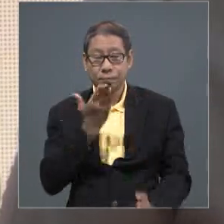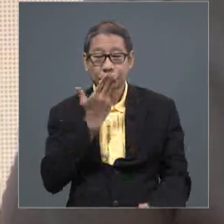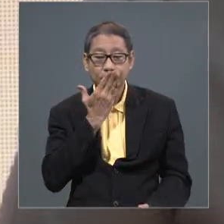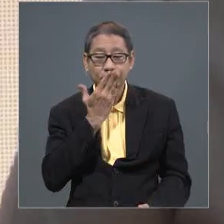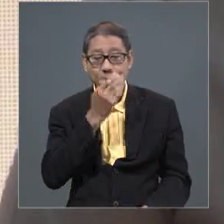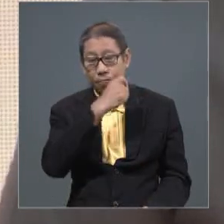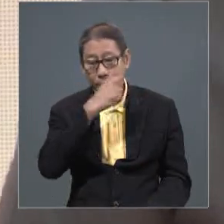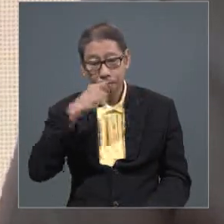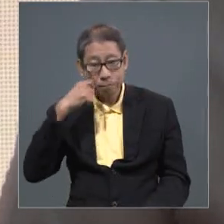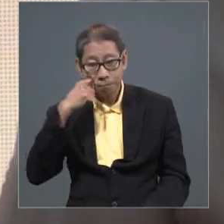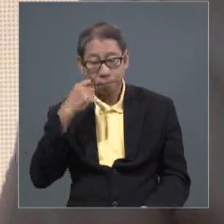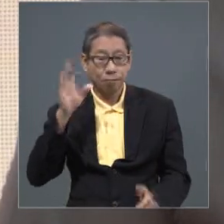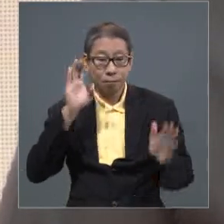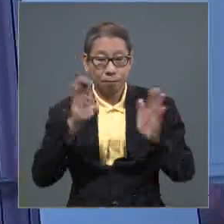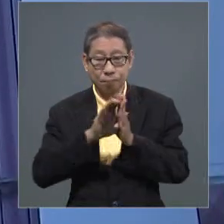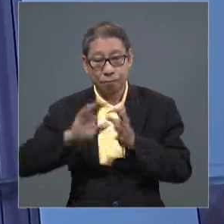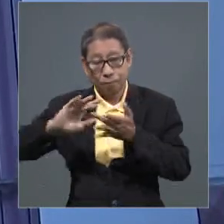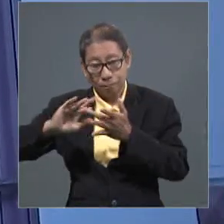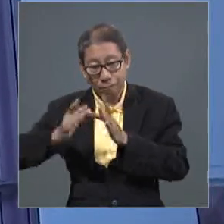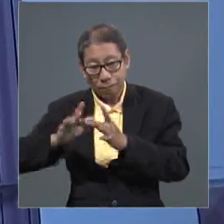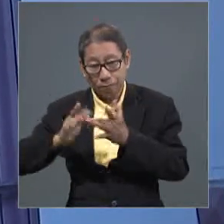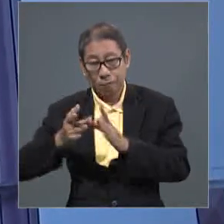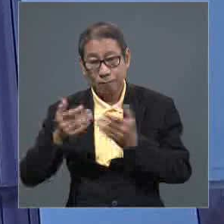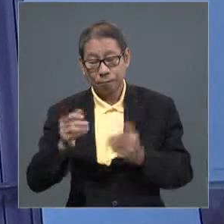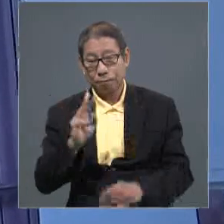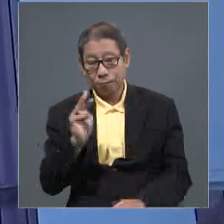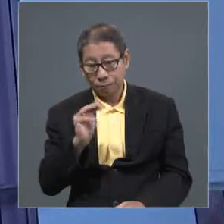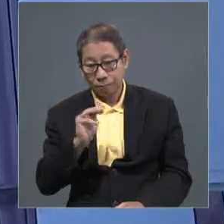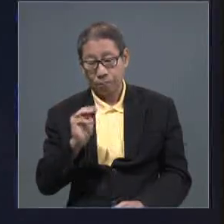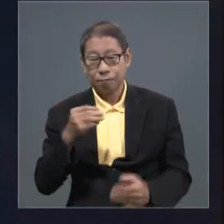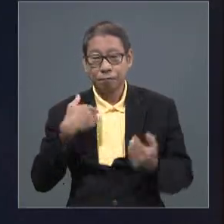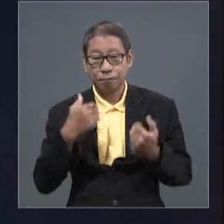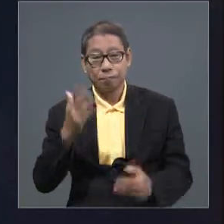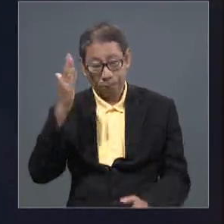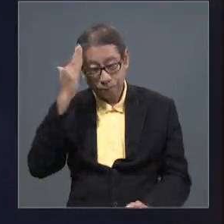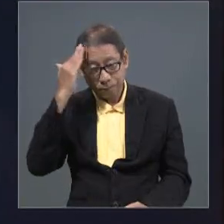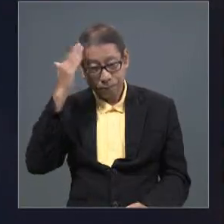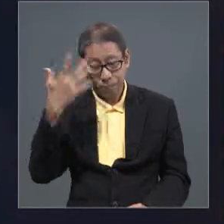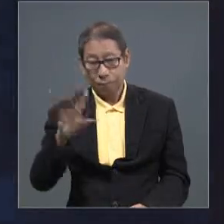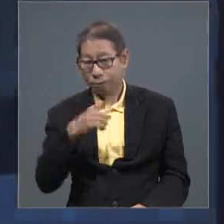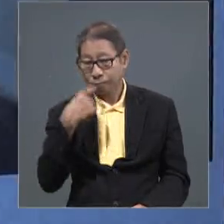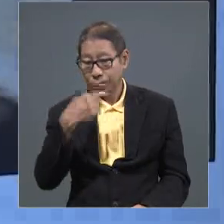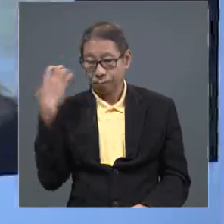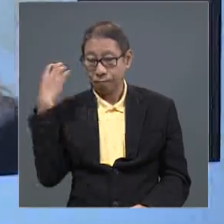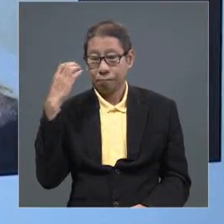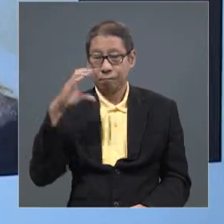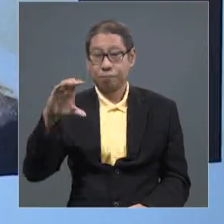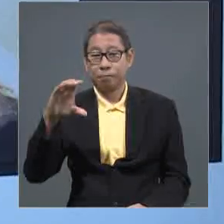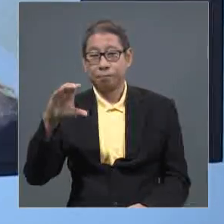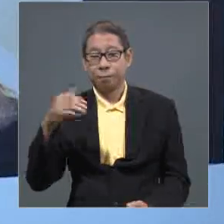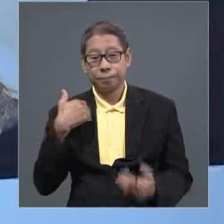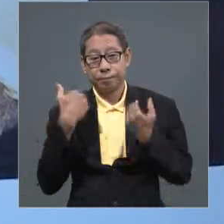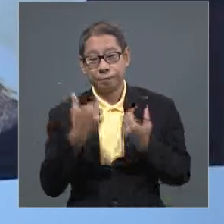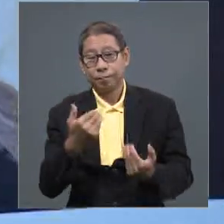ก็คือไอ้ภาพที่เป็นข่าวในสื่อโซเชียลมีเดียนี่แหละ ไม้เนี่ยแหละ ใช่รู้แล้วคนที่โพสภาพเนี่ยเป็นใครนะคะพร้อม